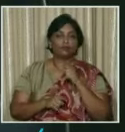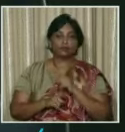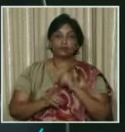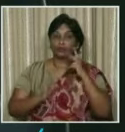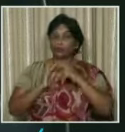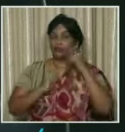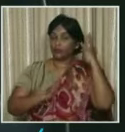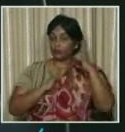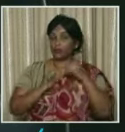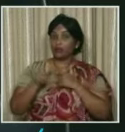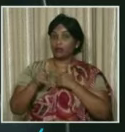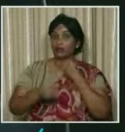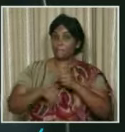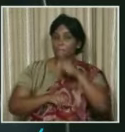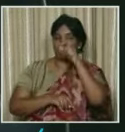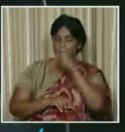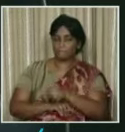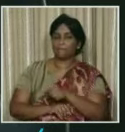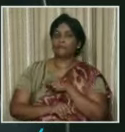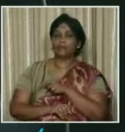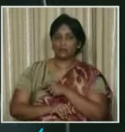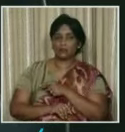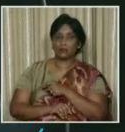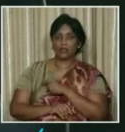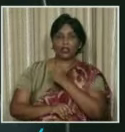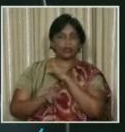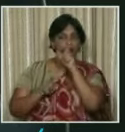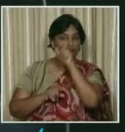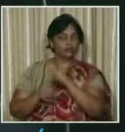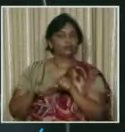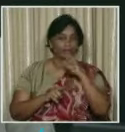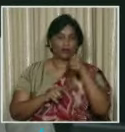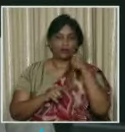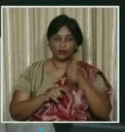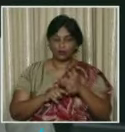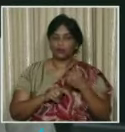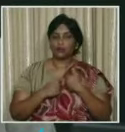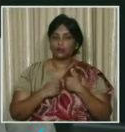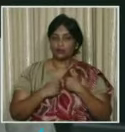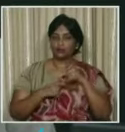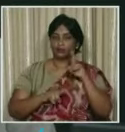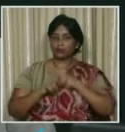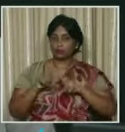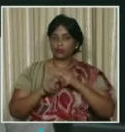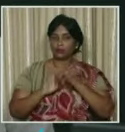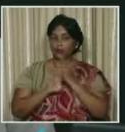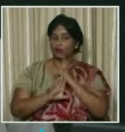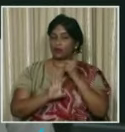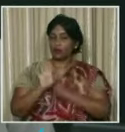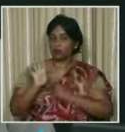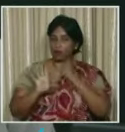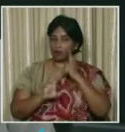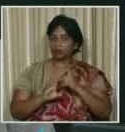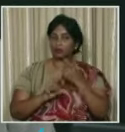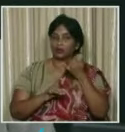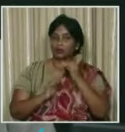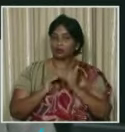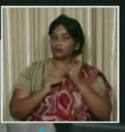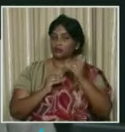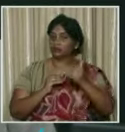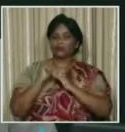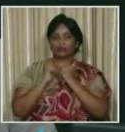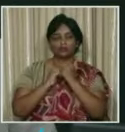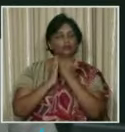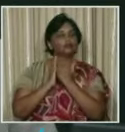ජාත්‍යන්තර අවිජාවාරම්කාරයෙකුත් මේ තානාධිපති කෙනෙක් හැටියට පත් කරලා තියෙනවා. මේ කතා කරන්නේ කවුගේ අවුරුද්දේ තිබුණු ප්‍රගතිය හා ඉදිරියේ